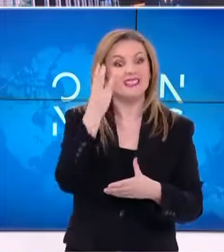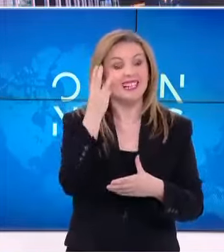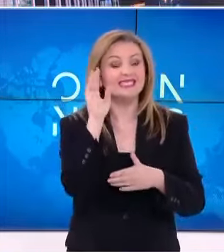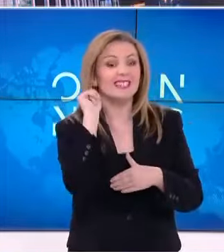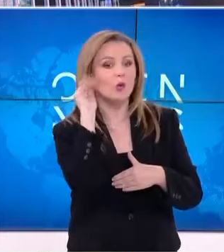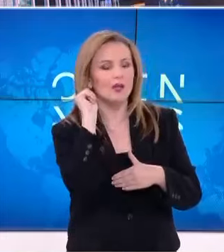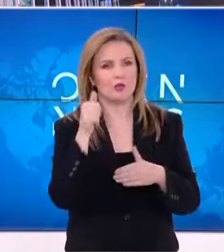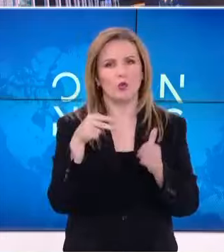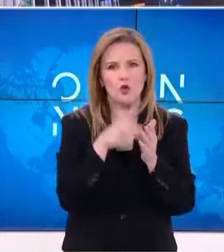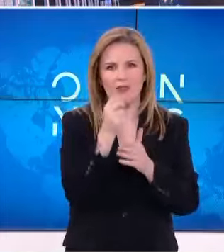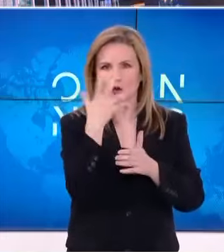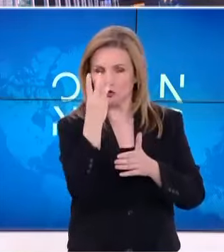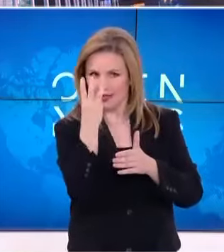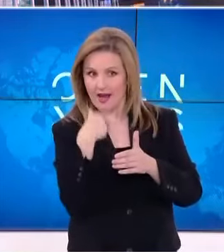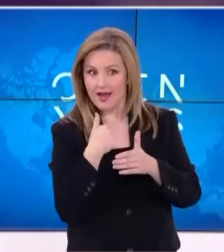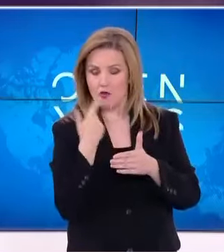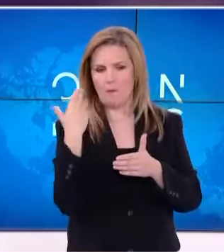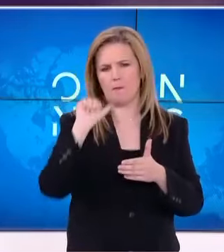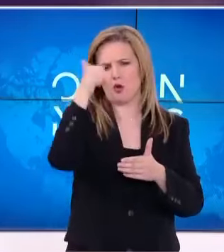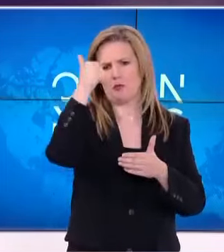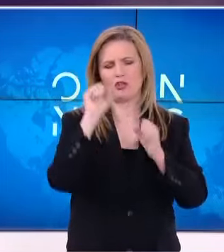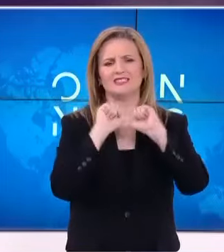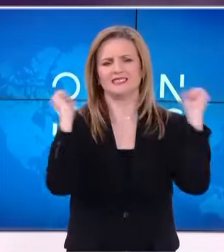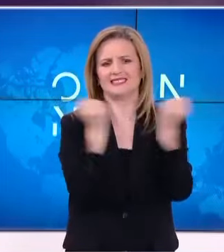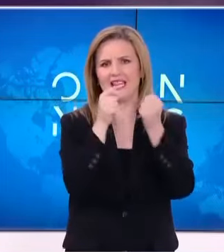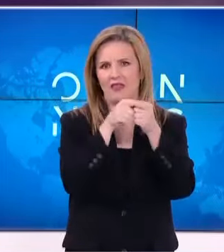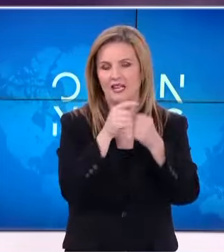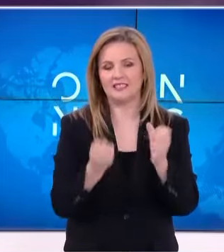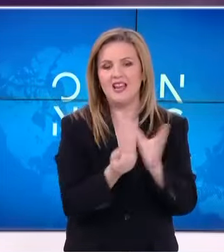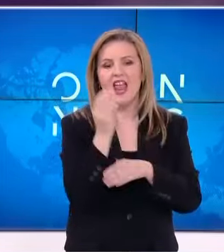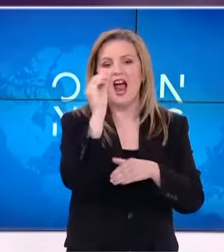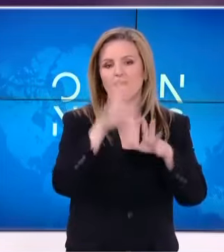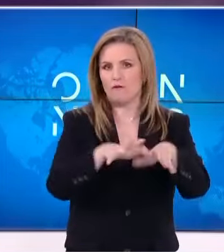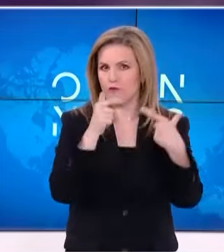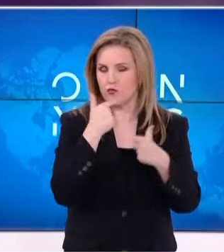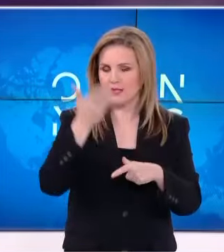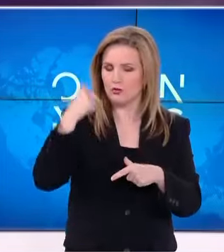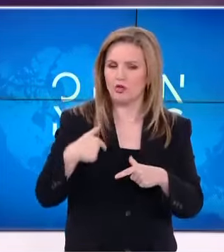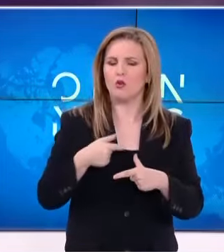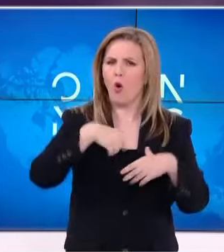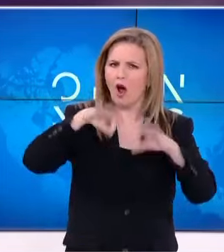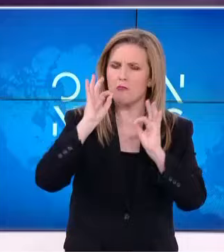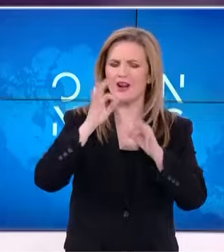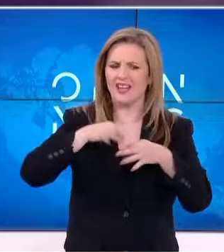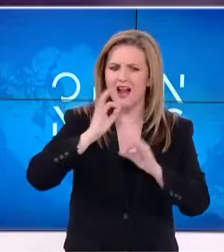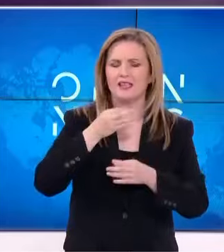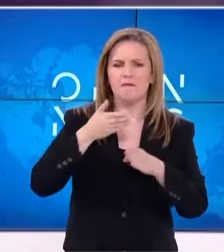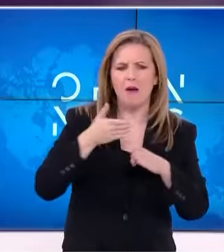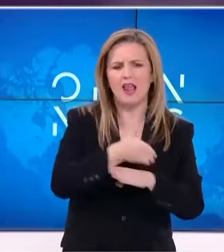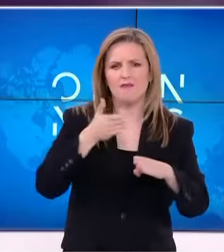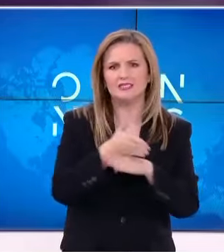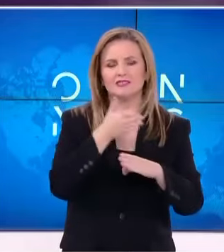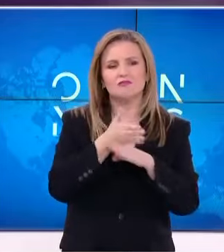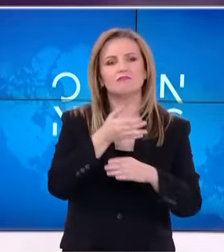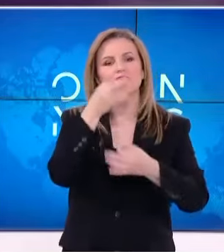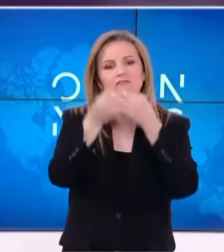ιουλίου του 23 απ την πρώτη συνεδρίαση της νέας κοινοβουλευτικής περιόδου κάνουμε παρεμβάσεις για το